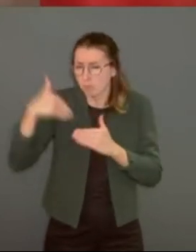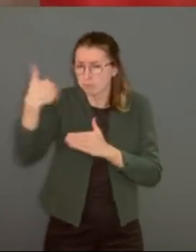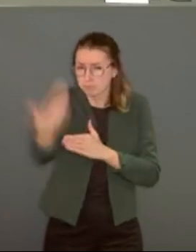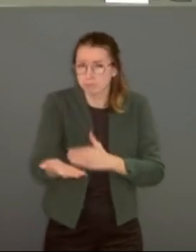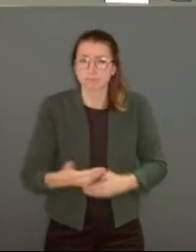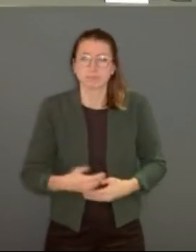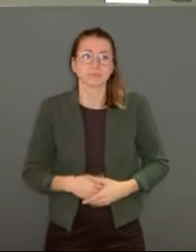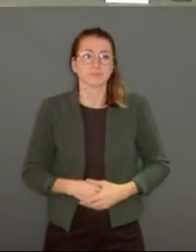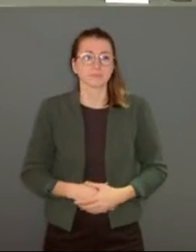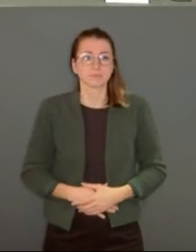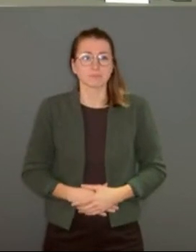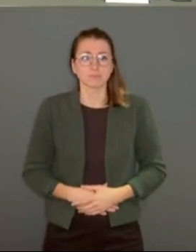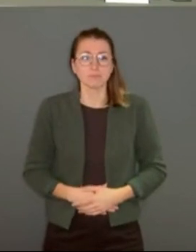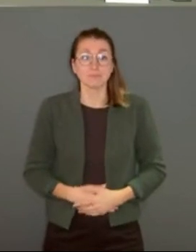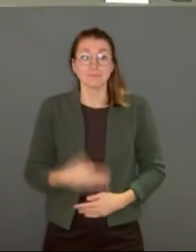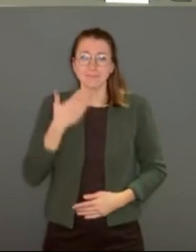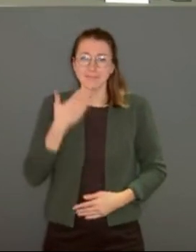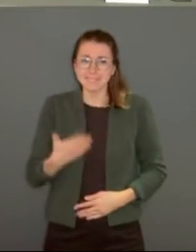Merci. Rudy.